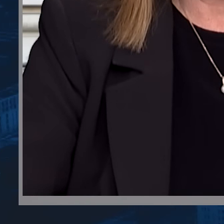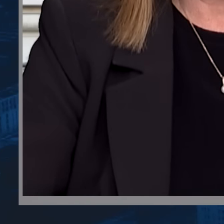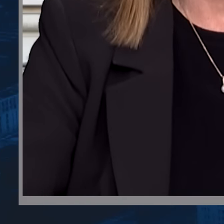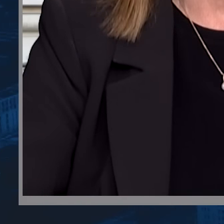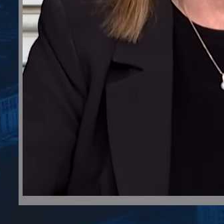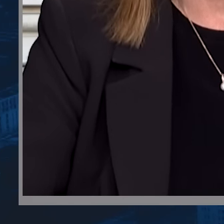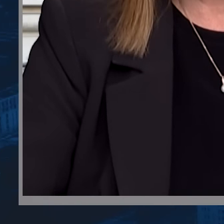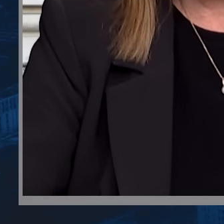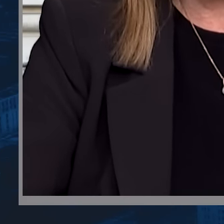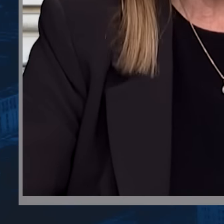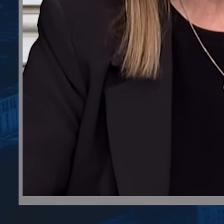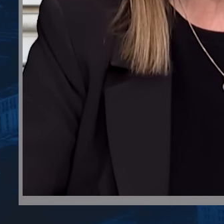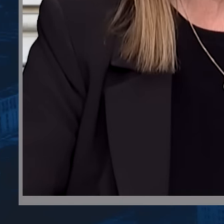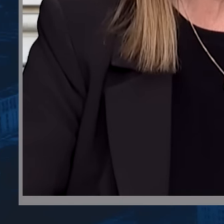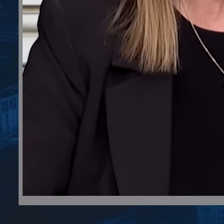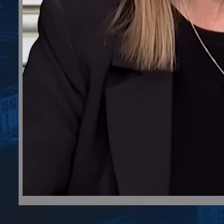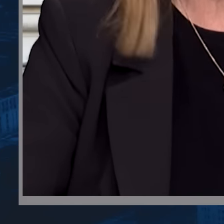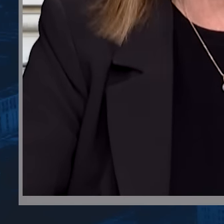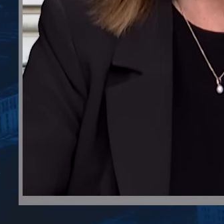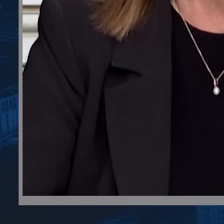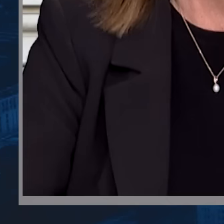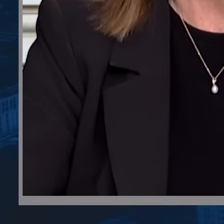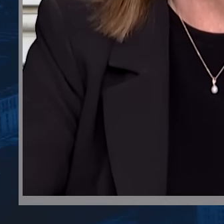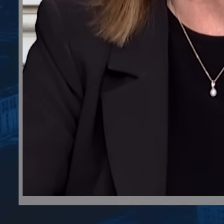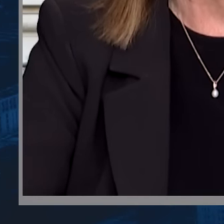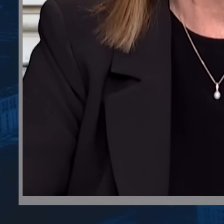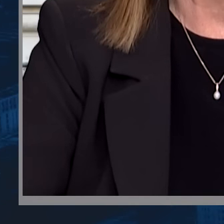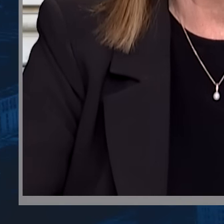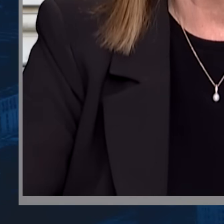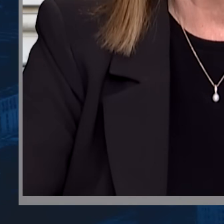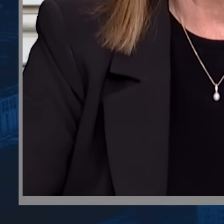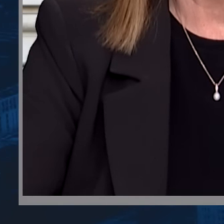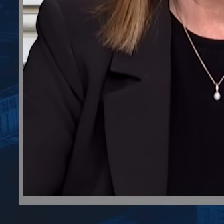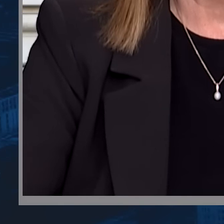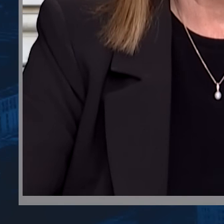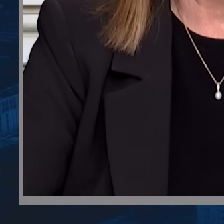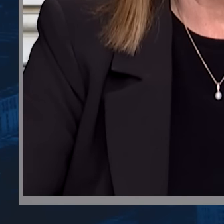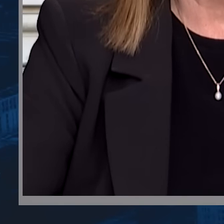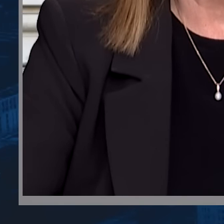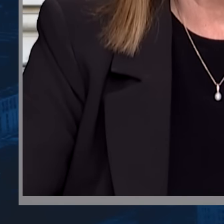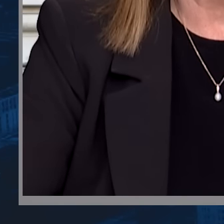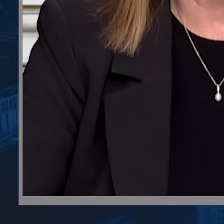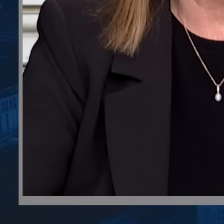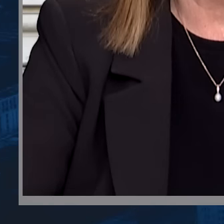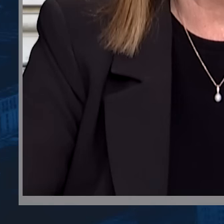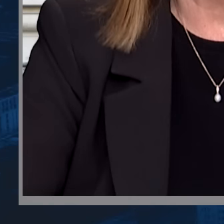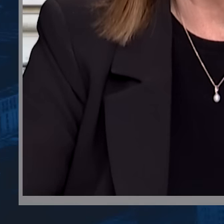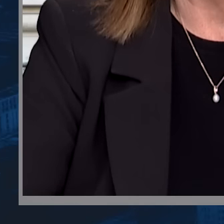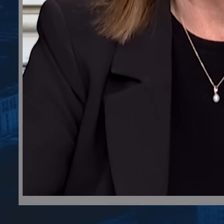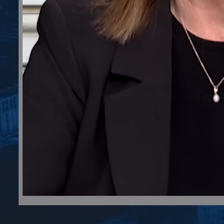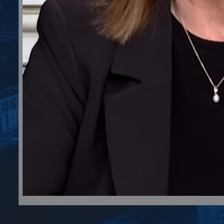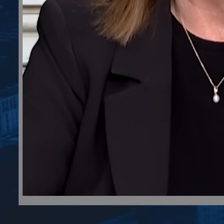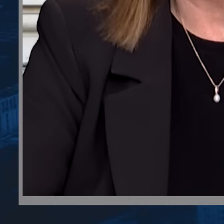Małgorzatę Gosiewską, Prawo i Sprawiedliwość. Dzień dobry, dzień pani dobry, poseł. Panie redaktorze, dzień dobry państwu. Z nami także pan senator Piotr Woźniak, Nowa Lewica,